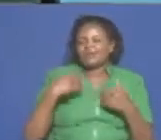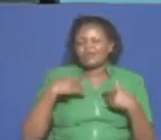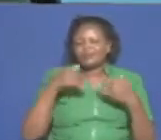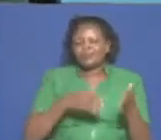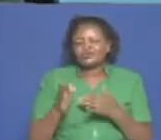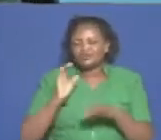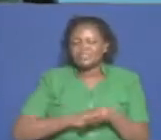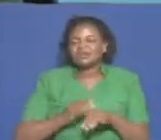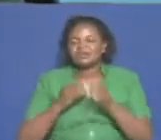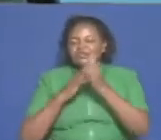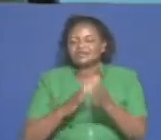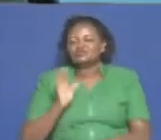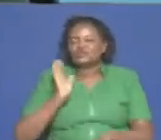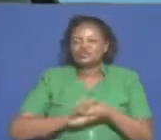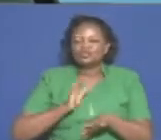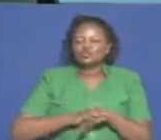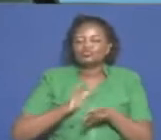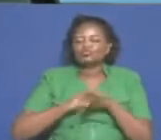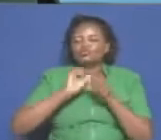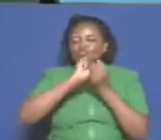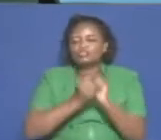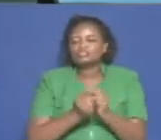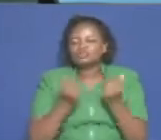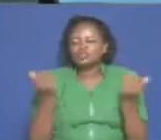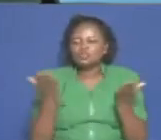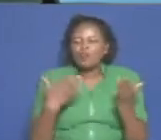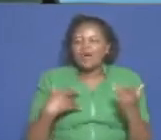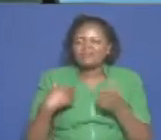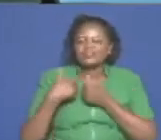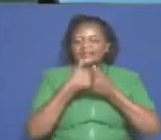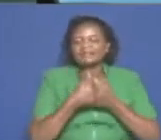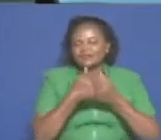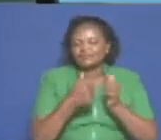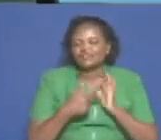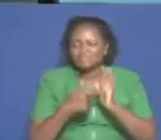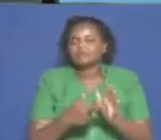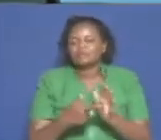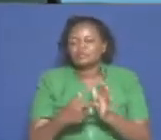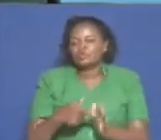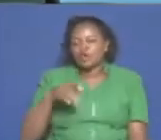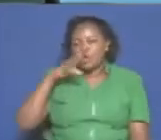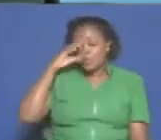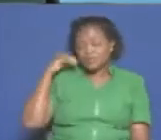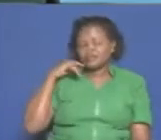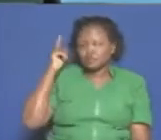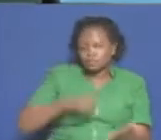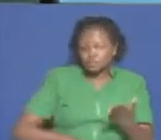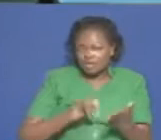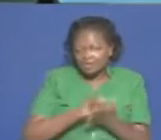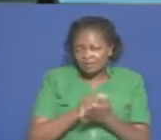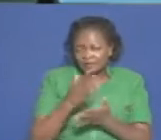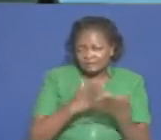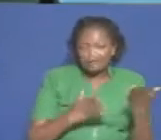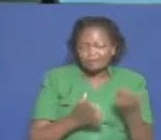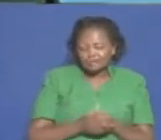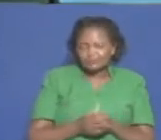kupata viongozi bora, kurekebisha mahali ambapo kulikuwa na tatizo. Kwa mfano Musa ameibua ile swala kuhusiana na baadhi ya wawakilishi wa wadi